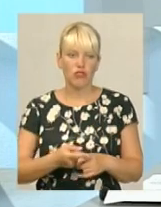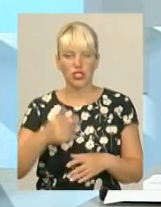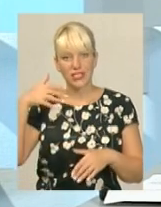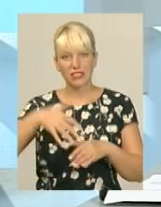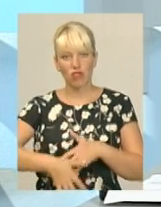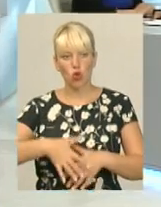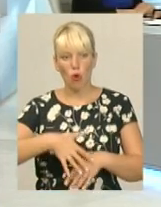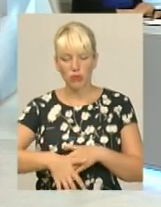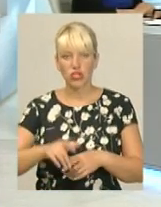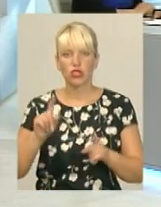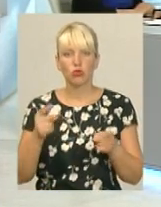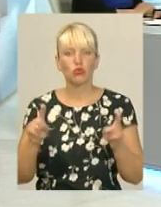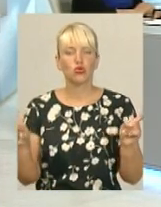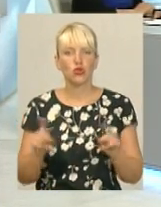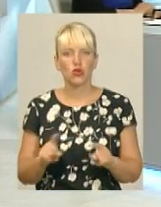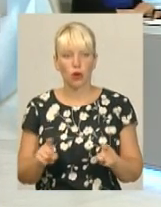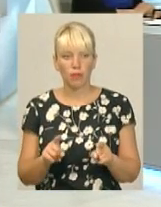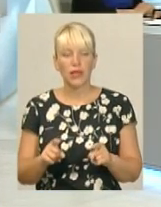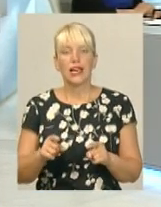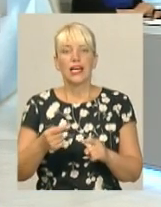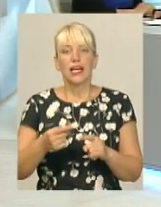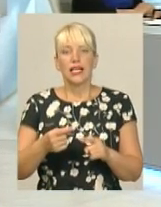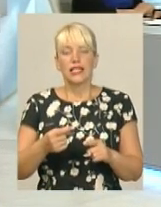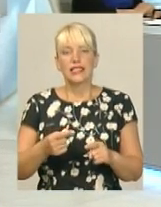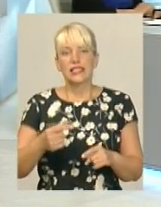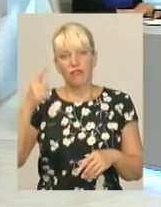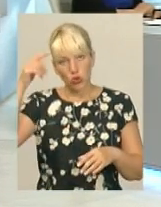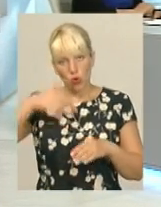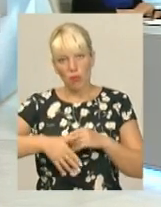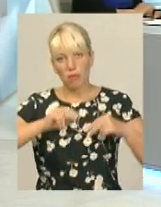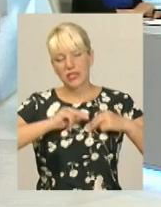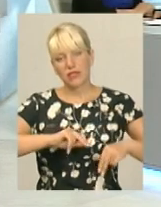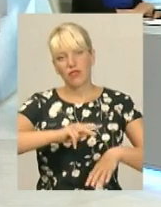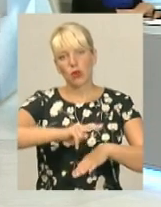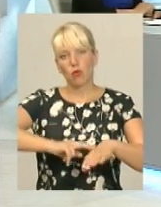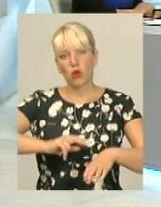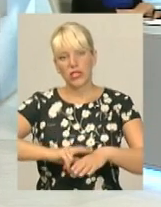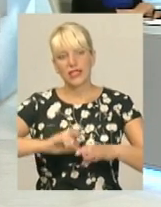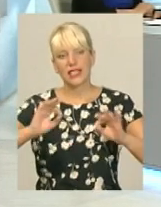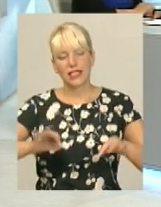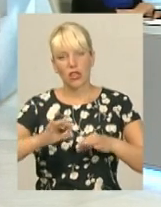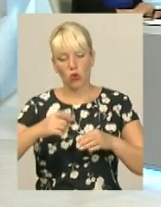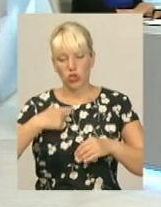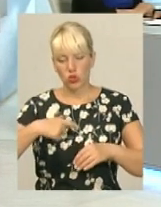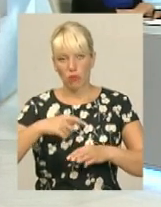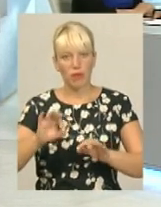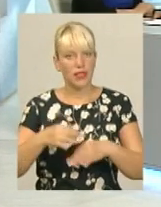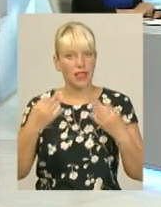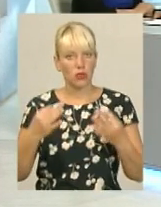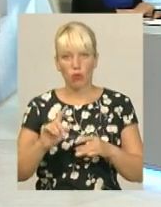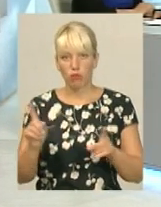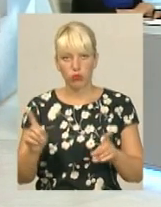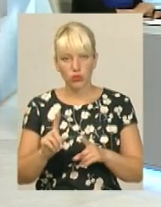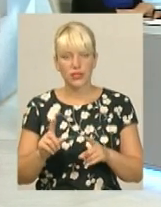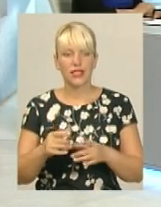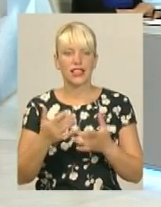свідоміший, тому що саме свідомий працівник поліції, він ніколи собі не допустить різного